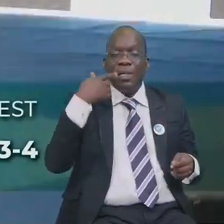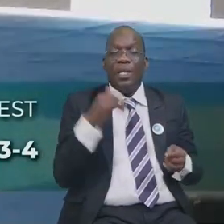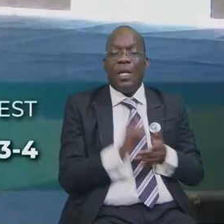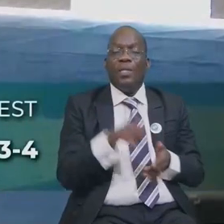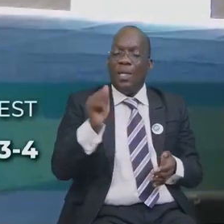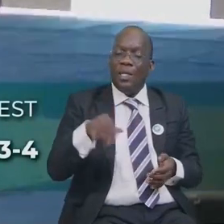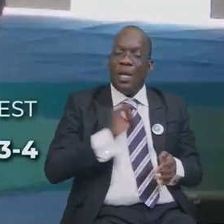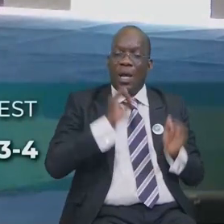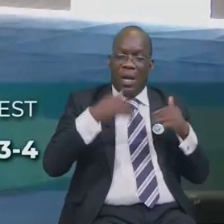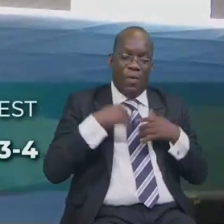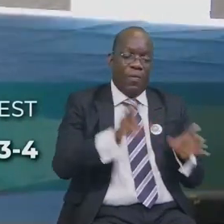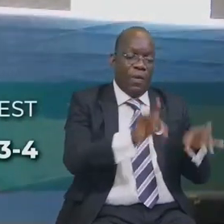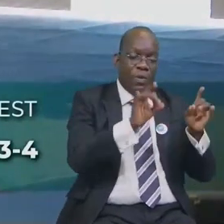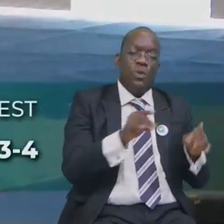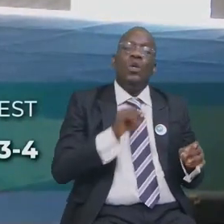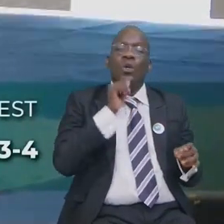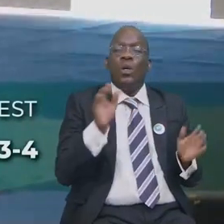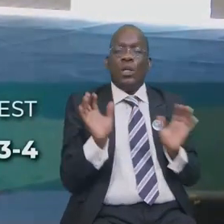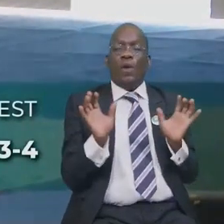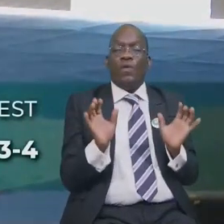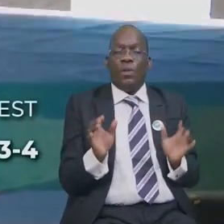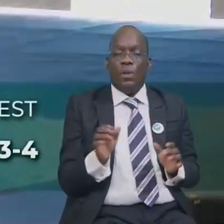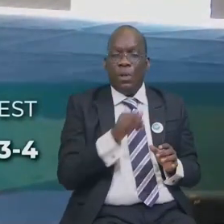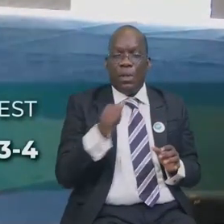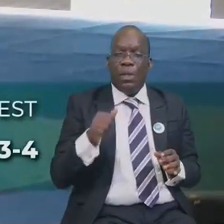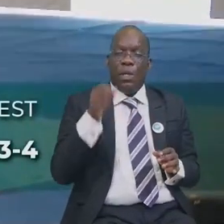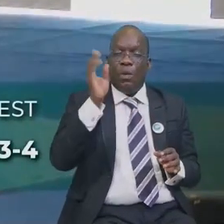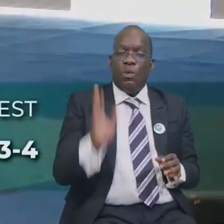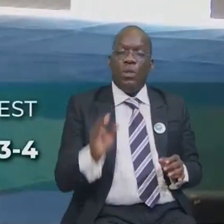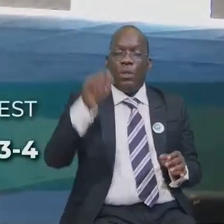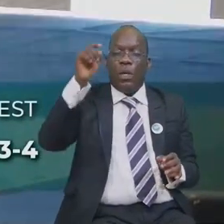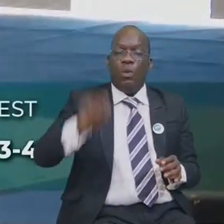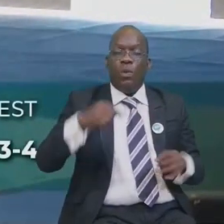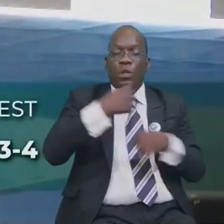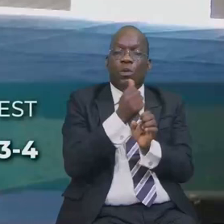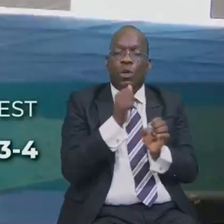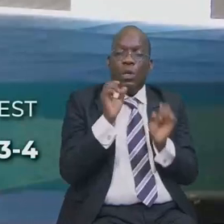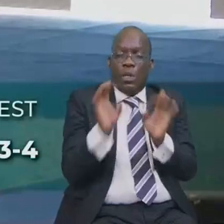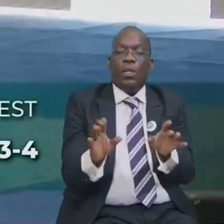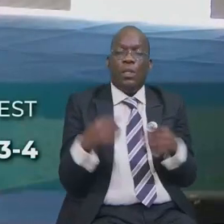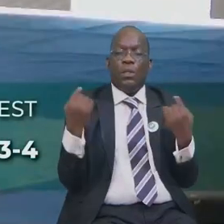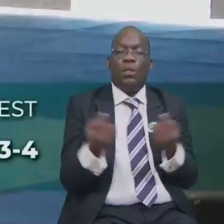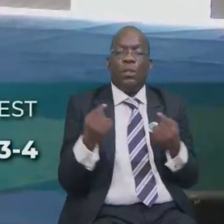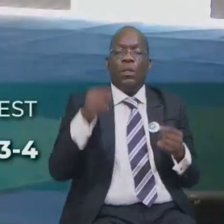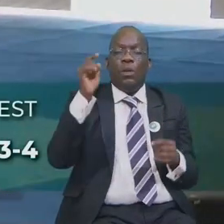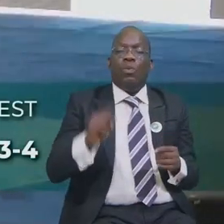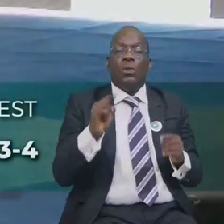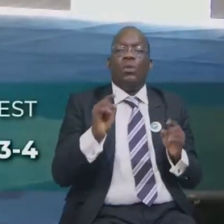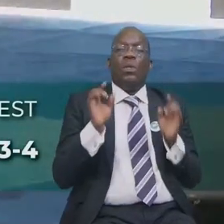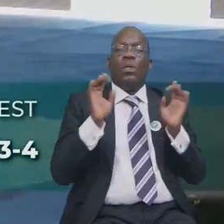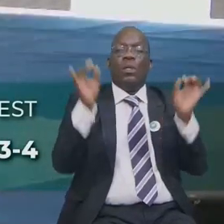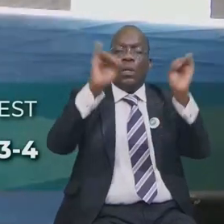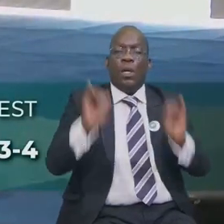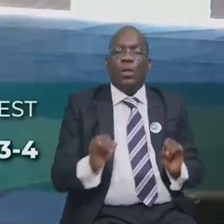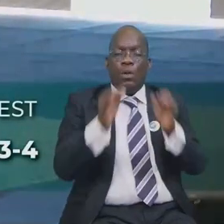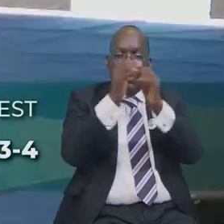pas pris peur. Un ministre doit haïr le péché. Doit haïr l'adoration de Baal.